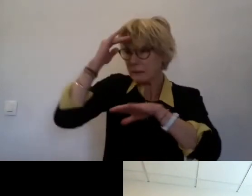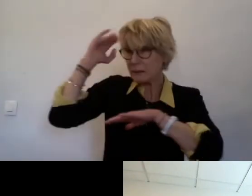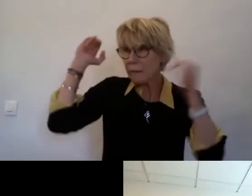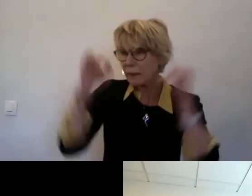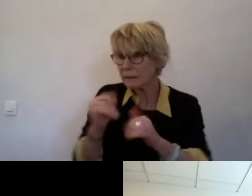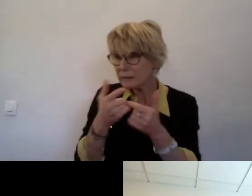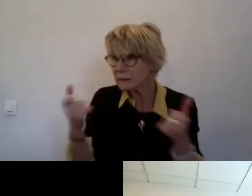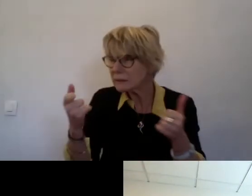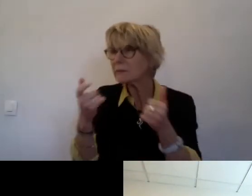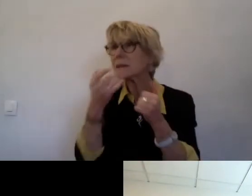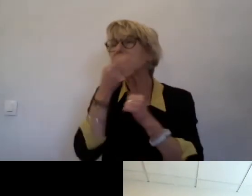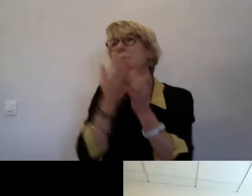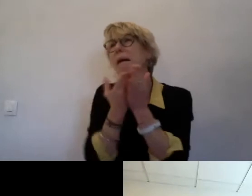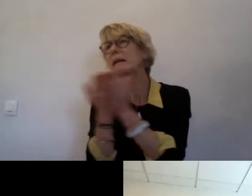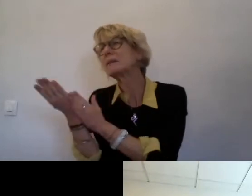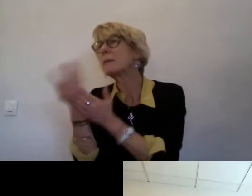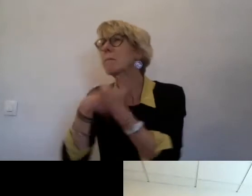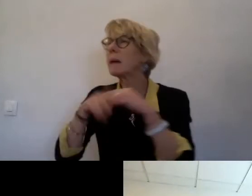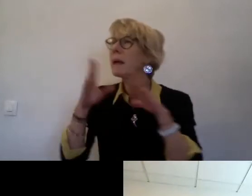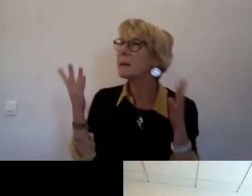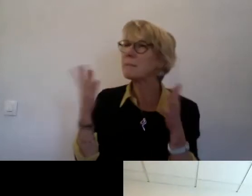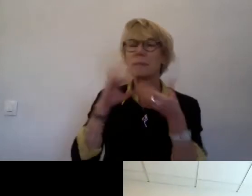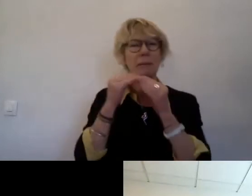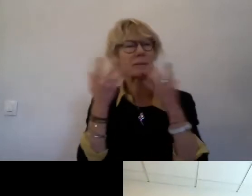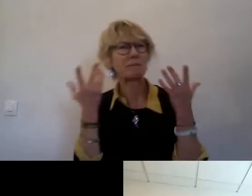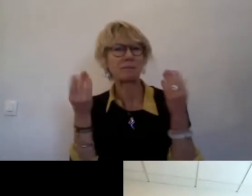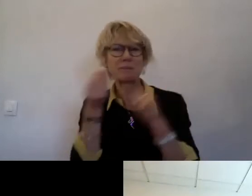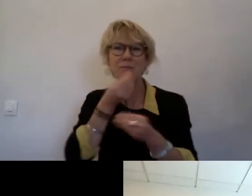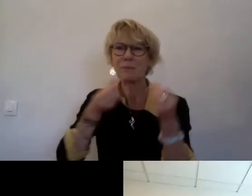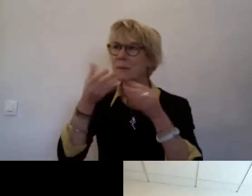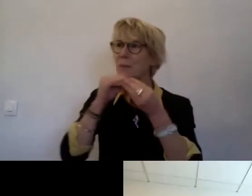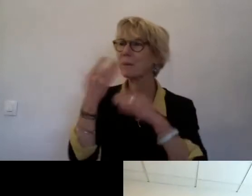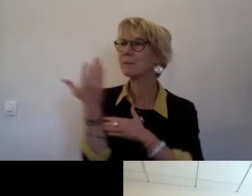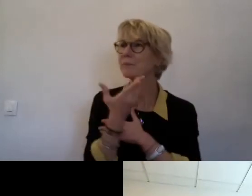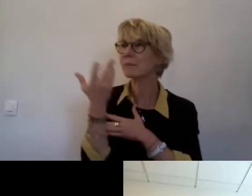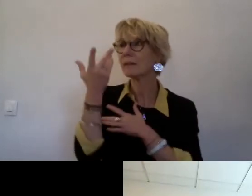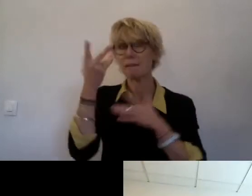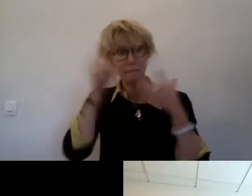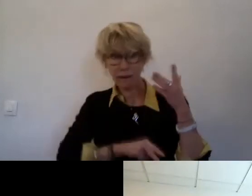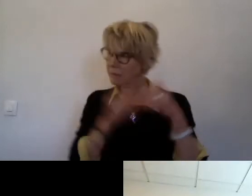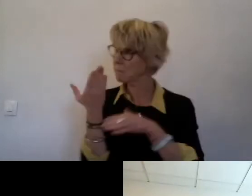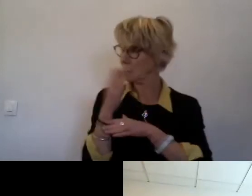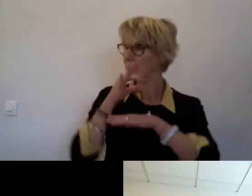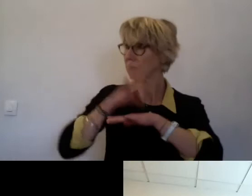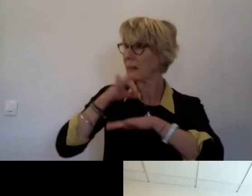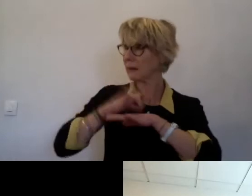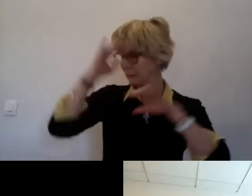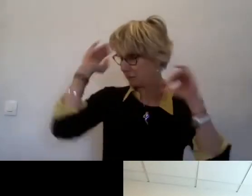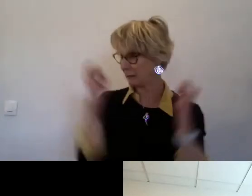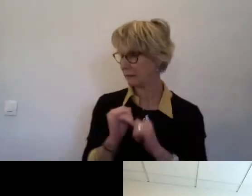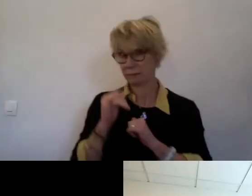de glissement parce que je ne crois pas que ce soit des glissements. Ils n'échappaient pas aux soignants. Ils développaient de vraies maladies dépressives qui nécessitaient des